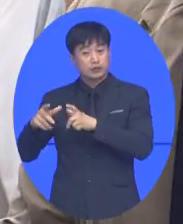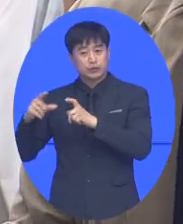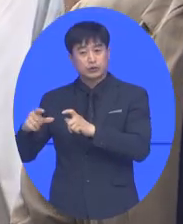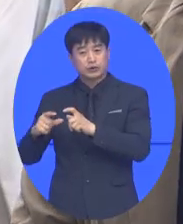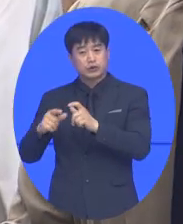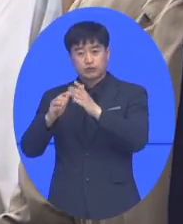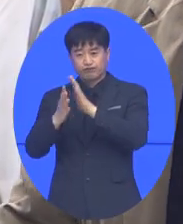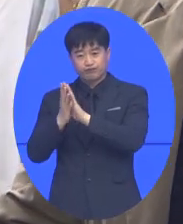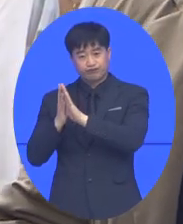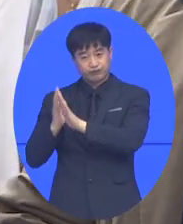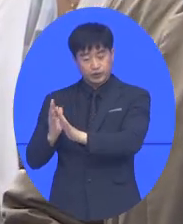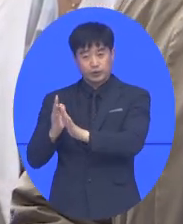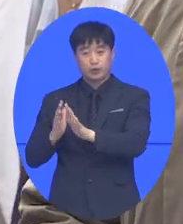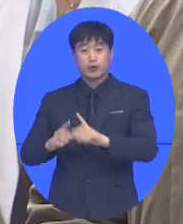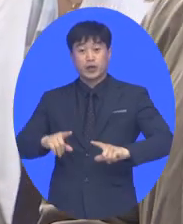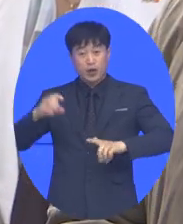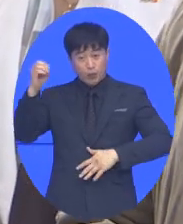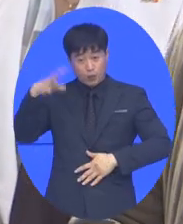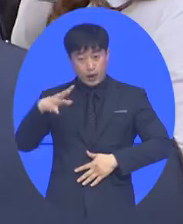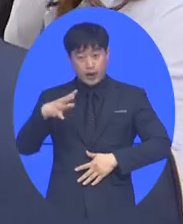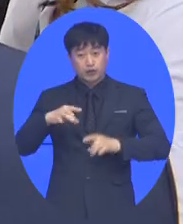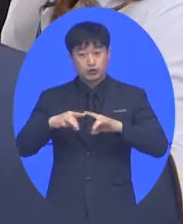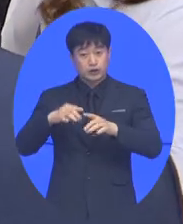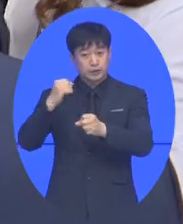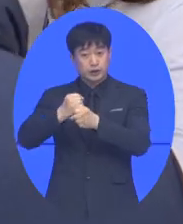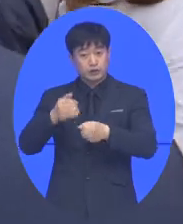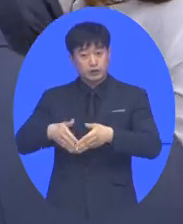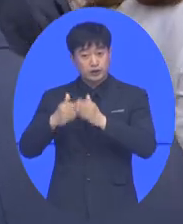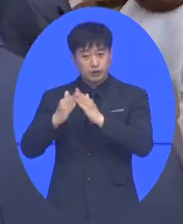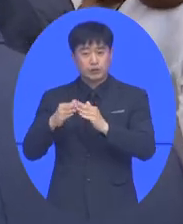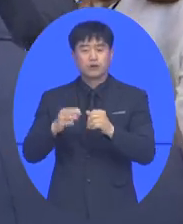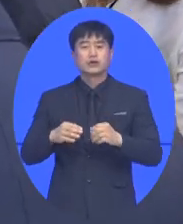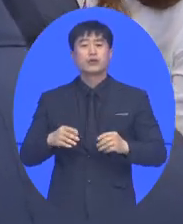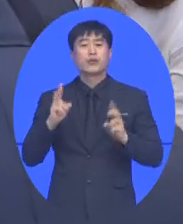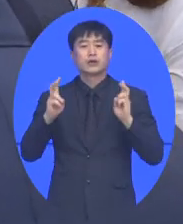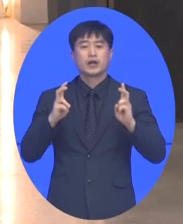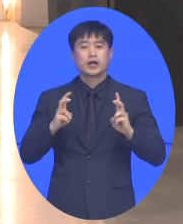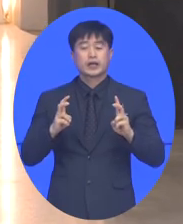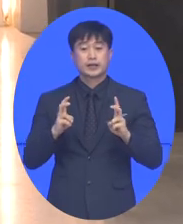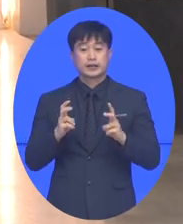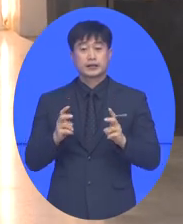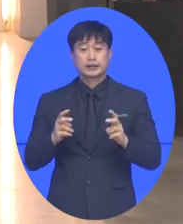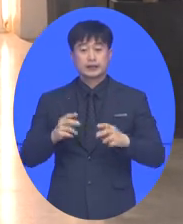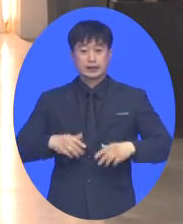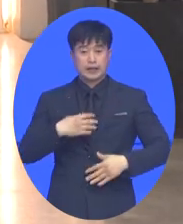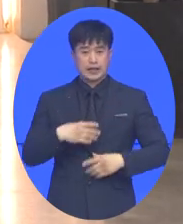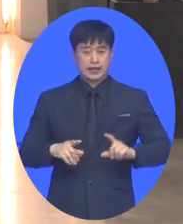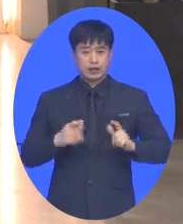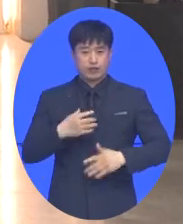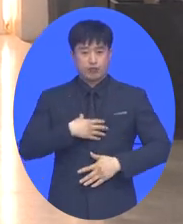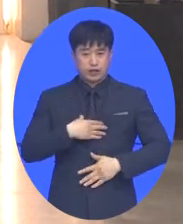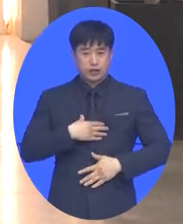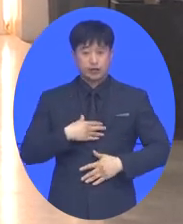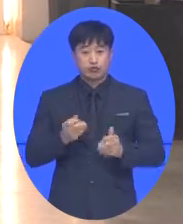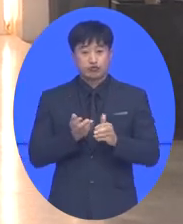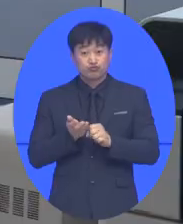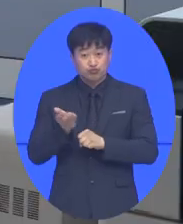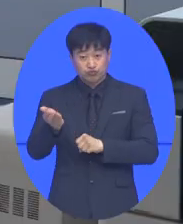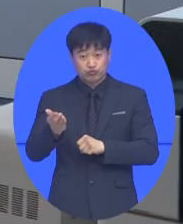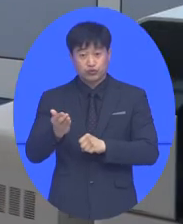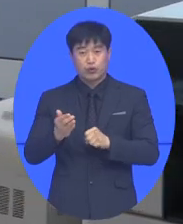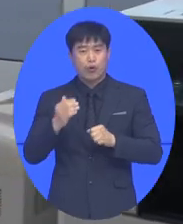순차적으로 태양광 패널 설치에 나서는 등 기업들이 기후위기에 따른 수출 장벽을 넘어설 수 있도록 적극